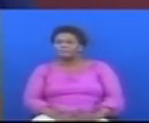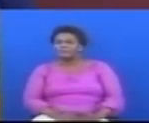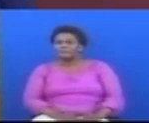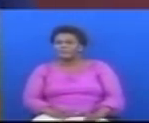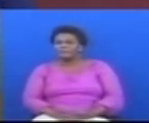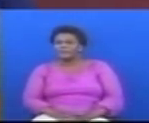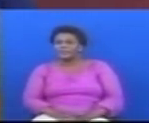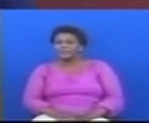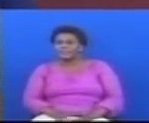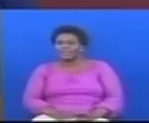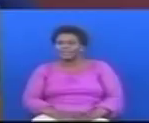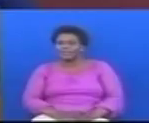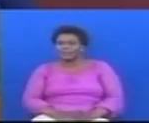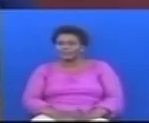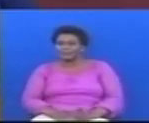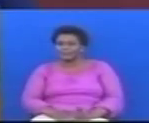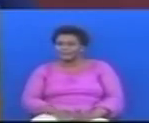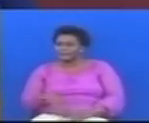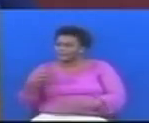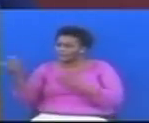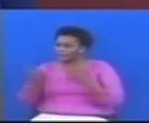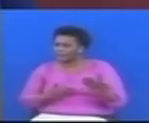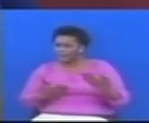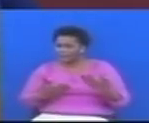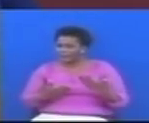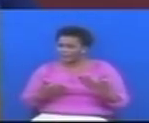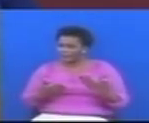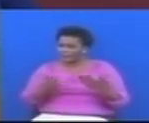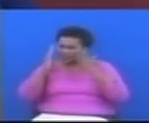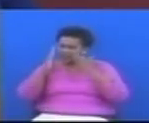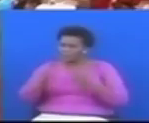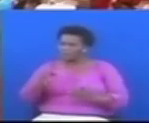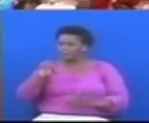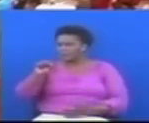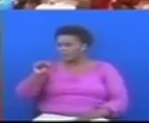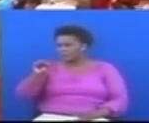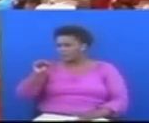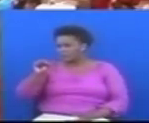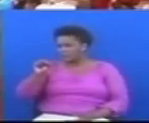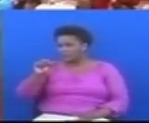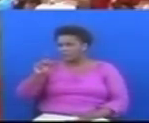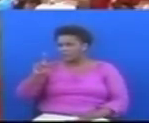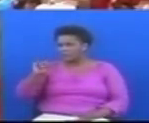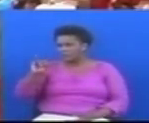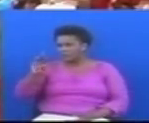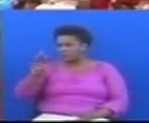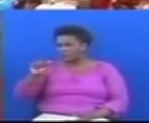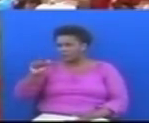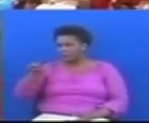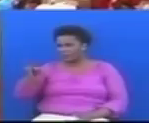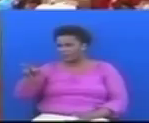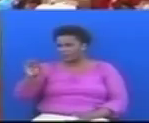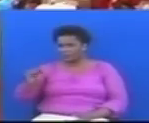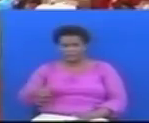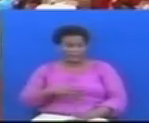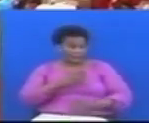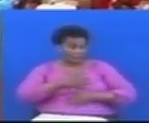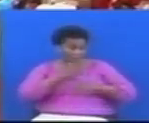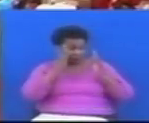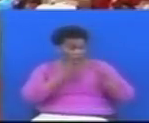Mheshimiwa Susan Kiwango, swali la nyongeza. Asante sana Mheshimiwa Naibu Spika kwa kuniona.